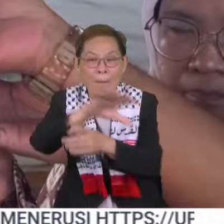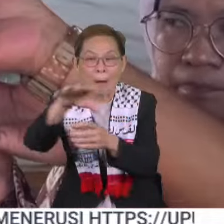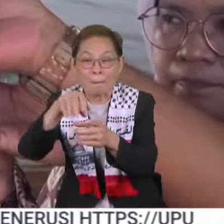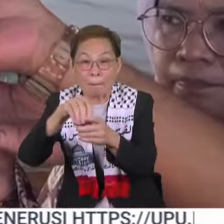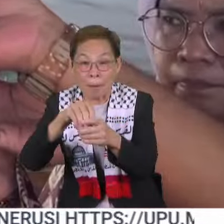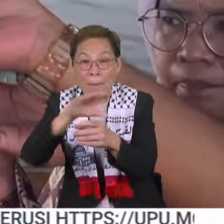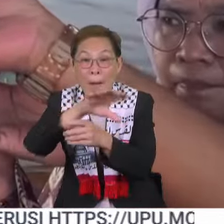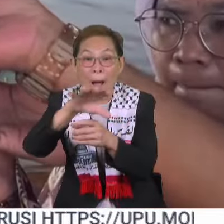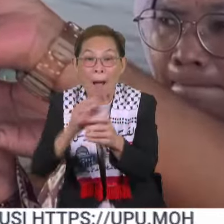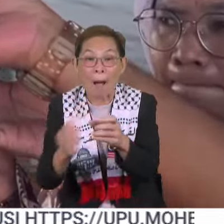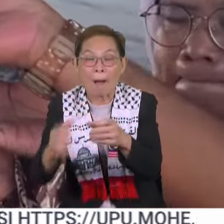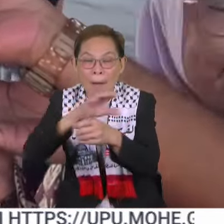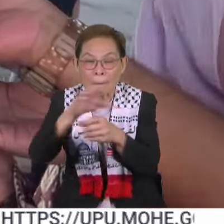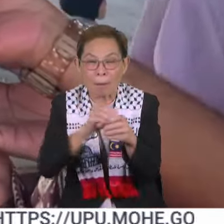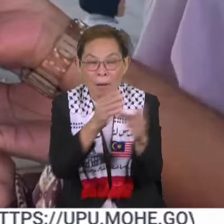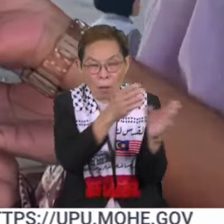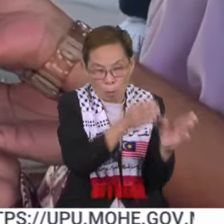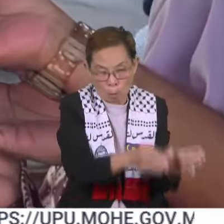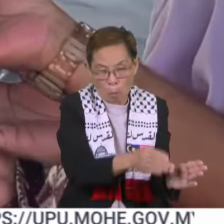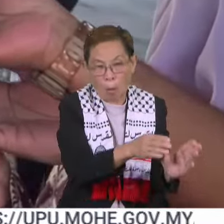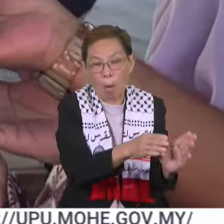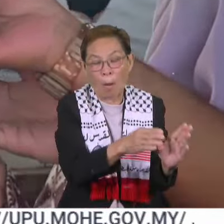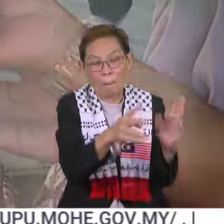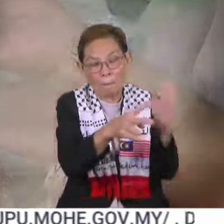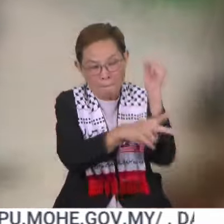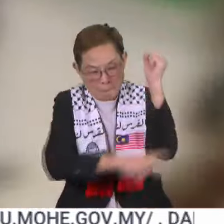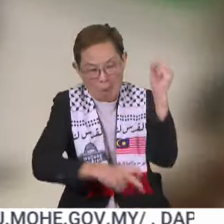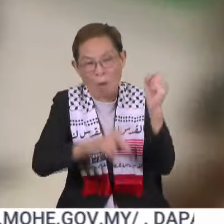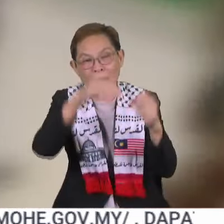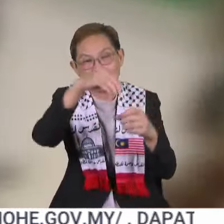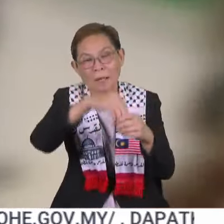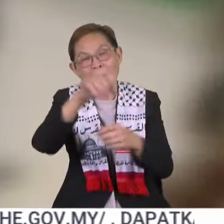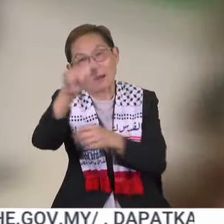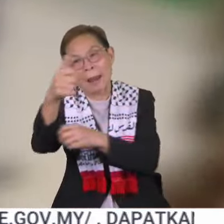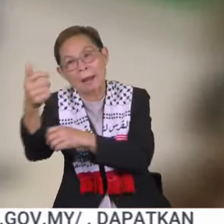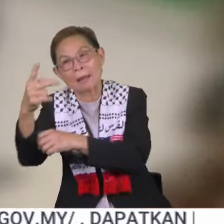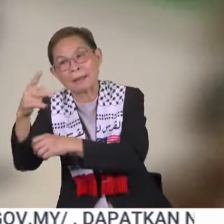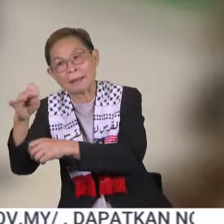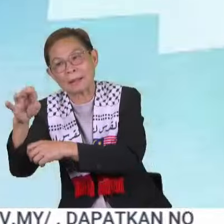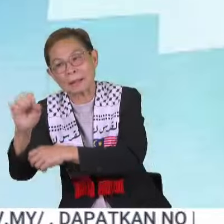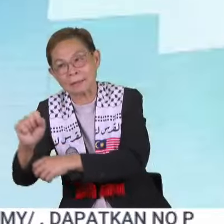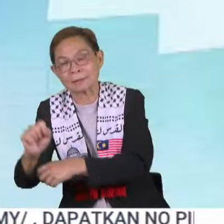penglibatan mangsa di dalam lain-lain kes.